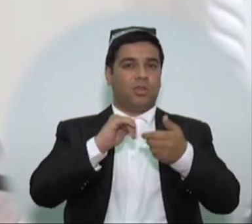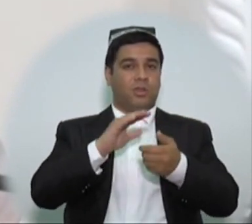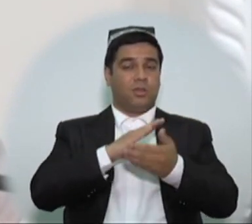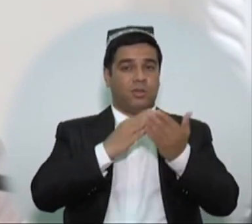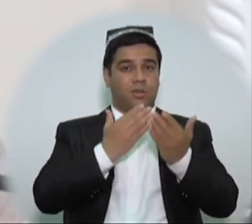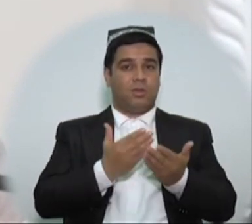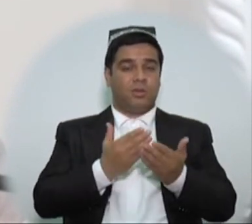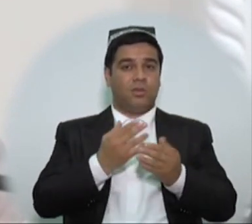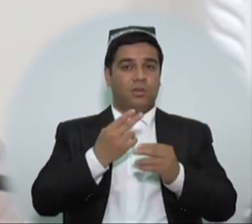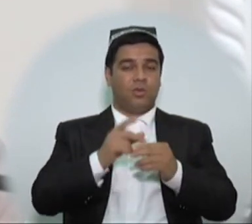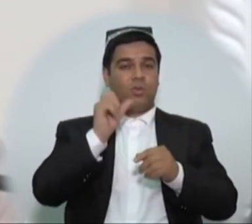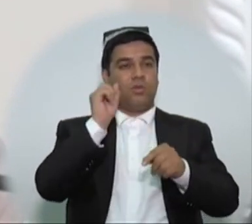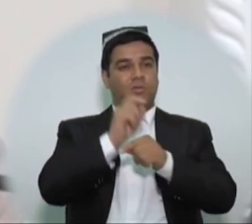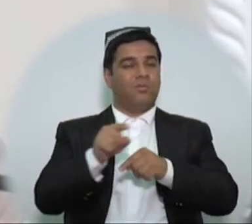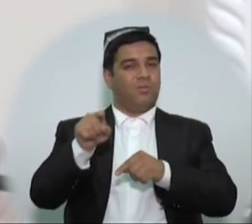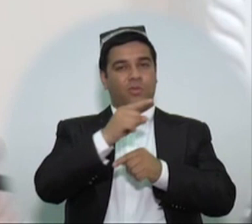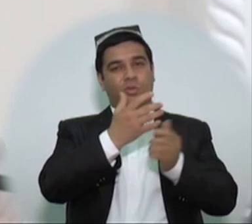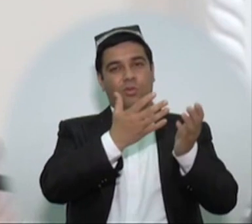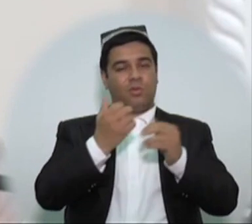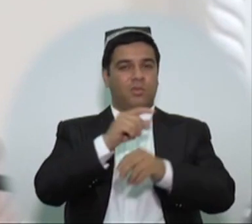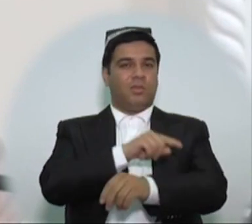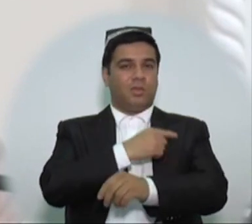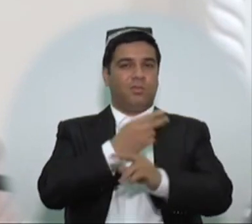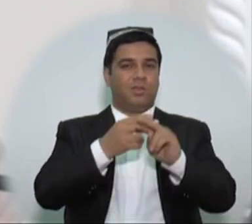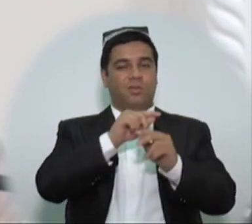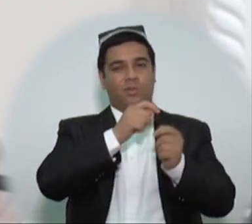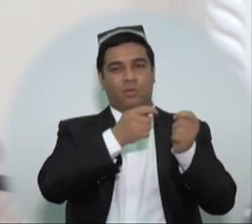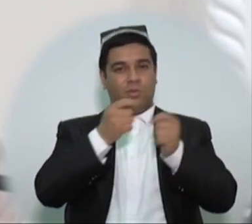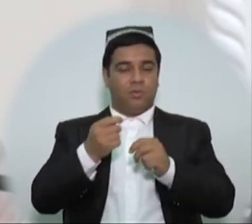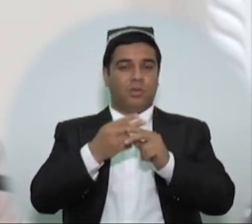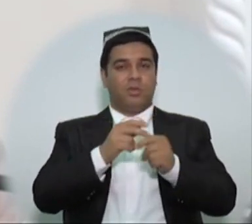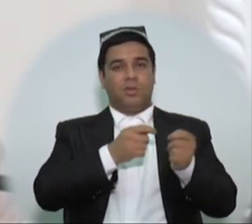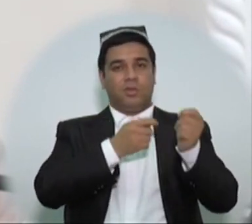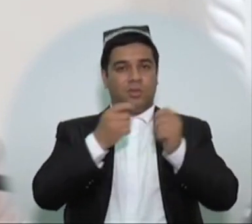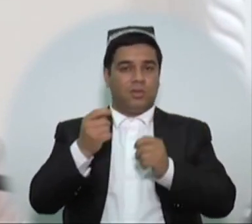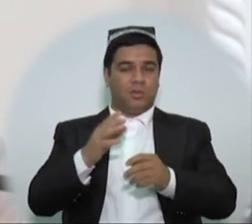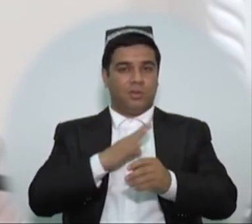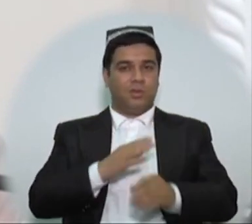chorlabdi, odam yuboribdi. Borib palonchi tabibni olib kel, chaqirib kel.